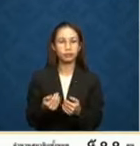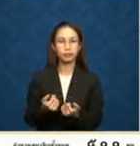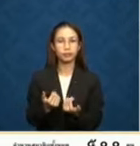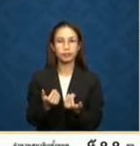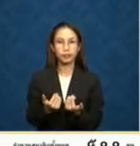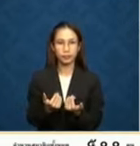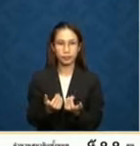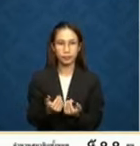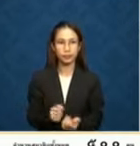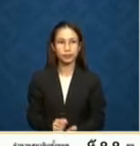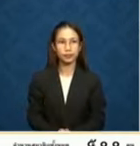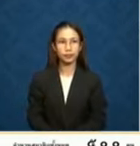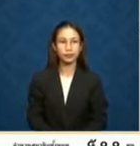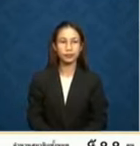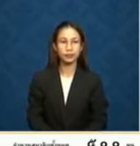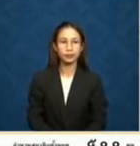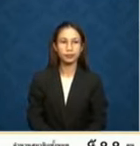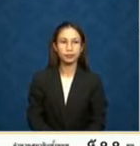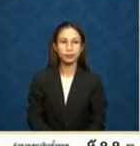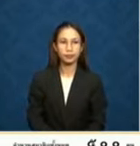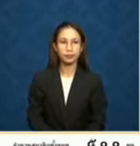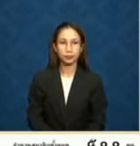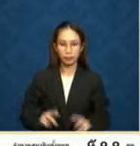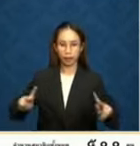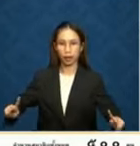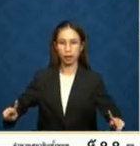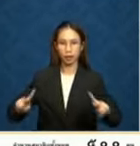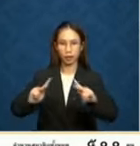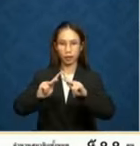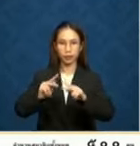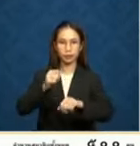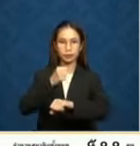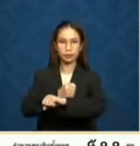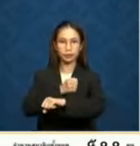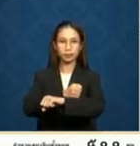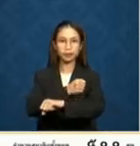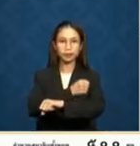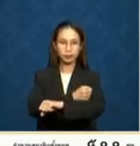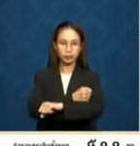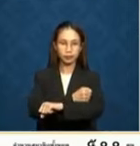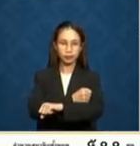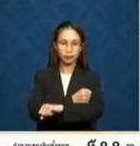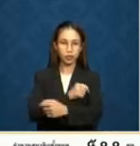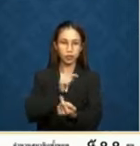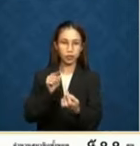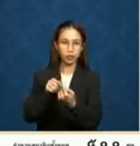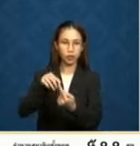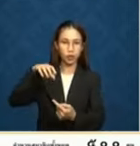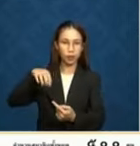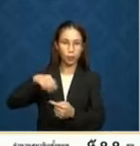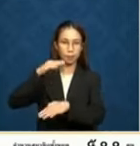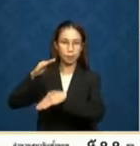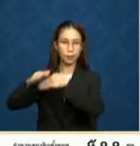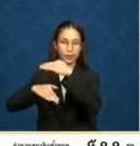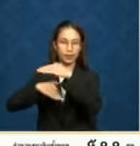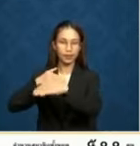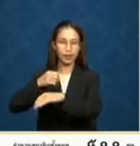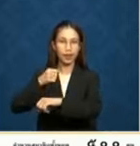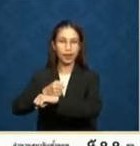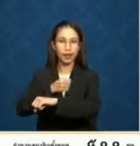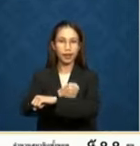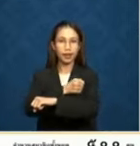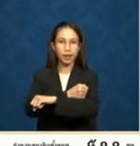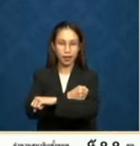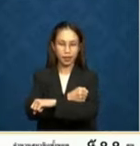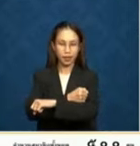ี้ก็แน่นอนครับทางกระสวงแงงานเราโดยคมพัฒนาฝีมือแงงานเราได้มีก